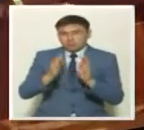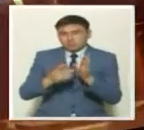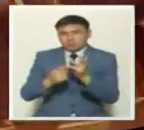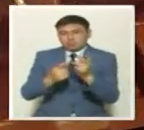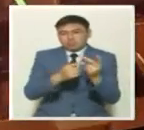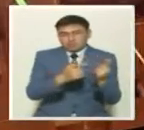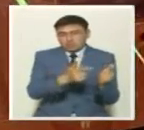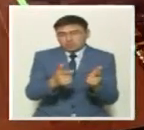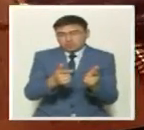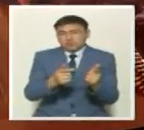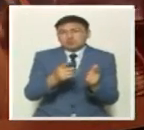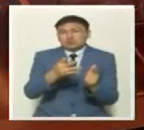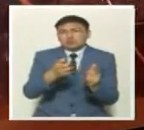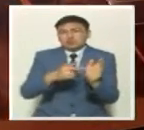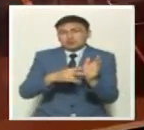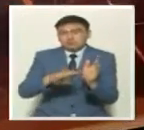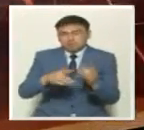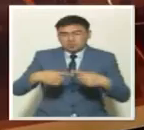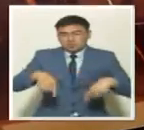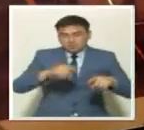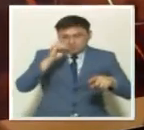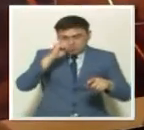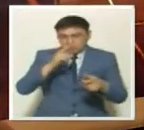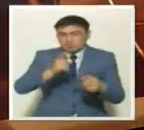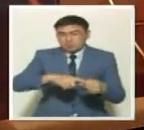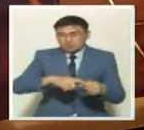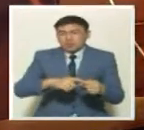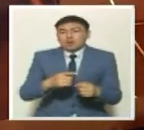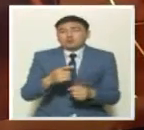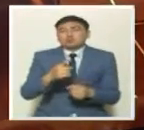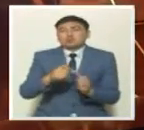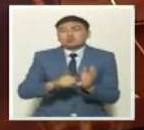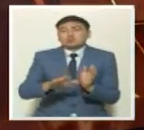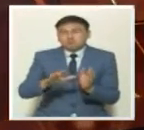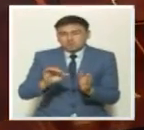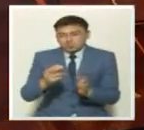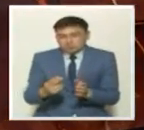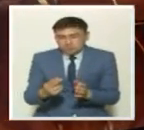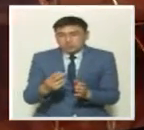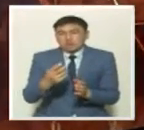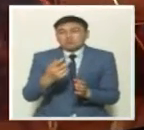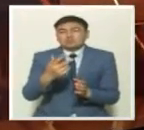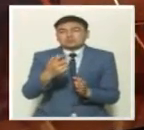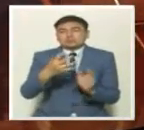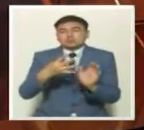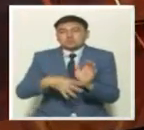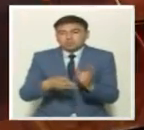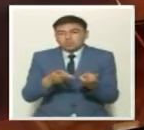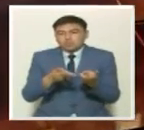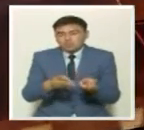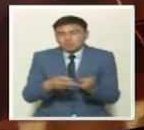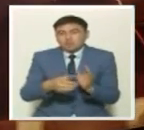объектов. 474 образования, 105 здравоохранения, 156 социального значения, а также 390 котельных